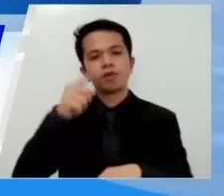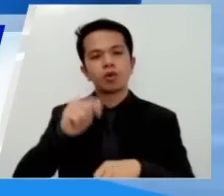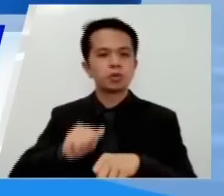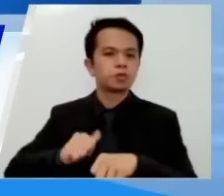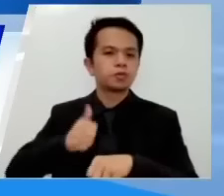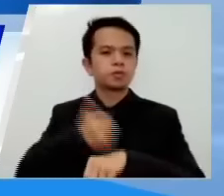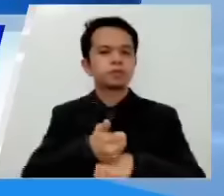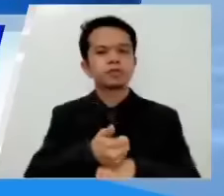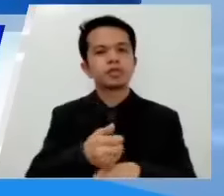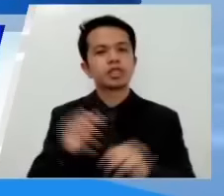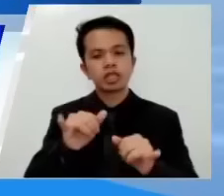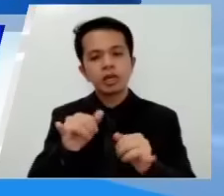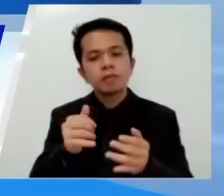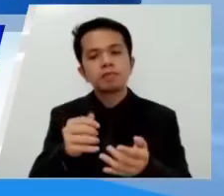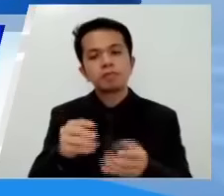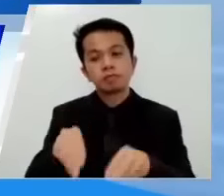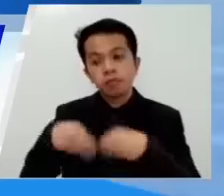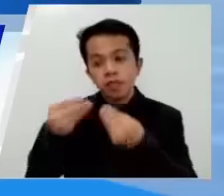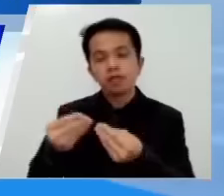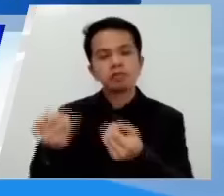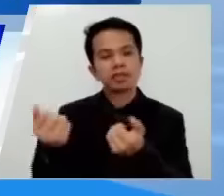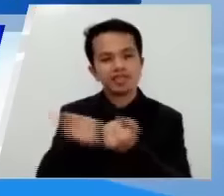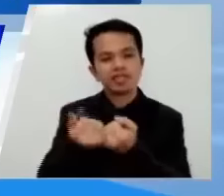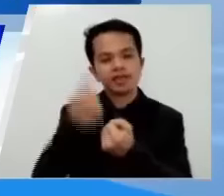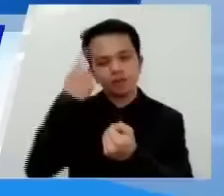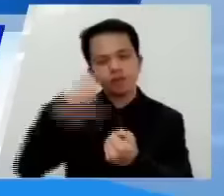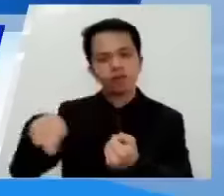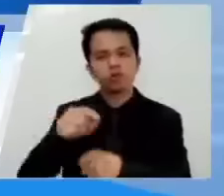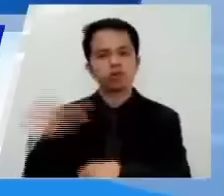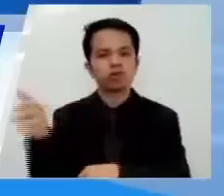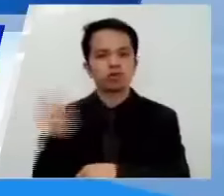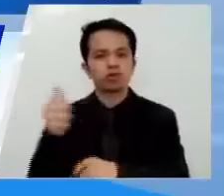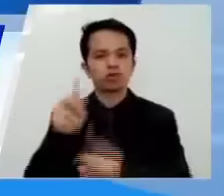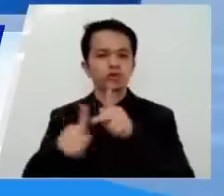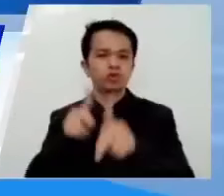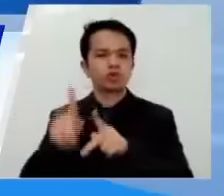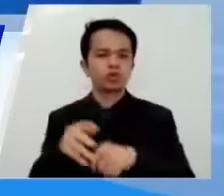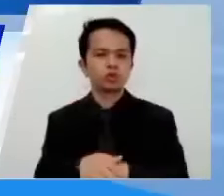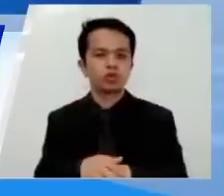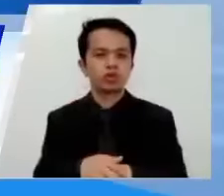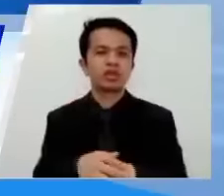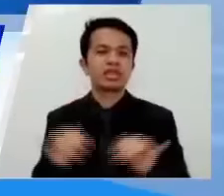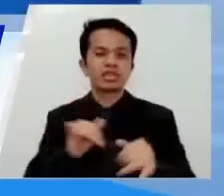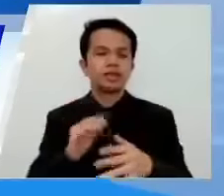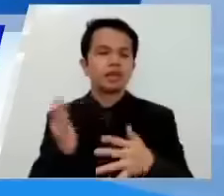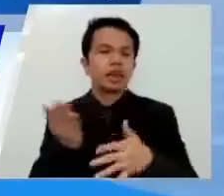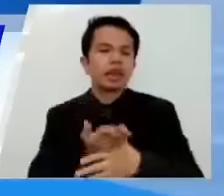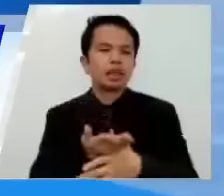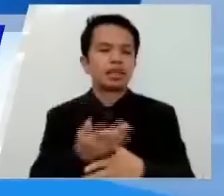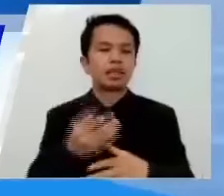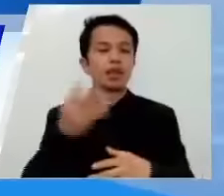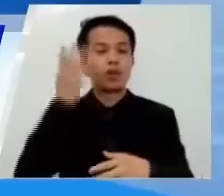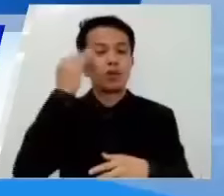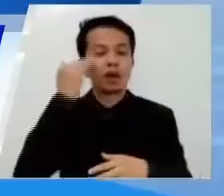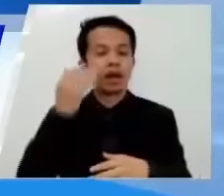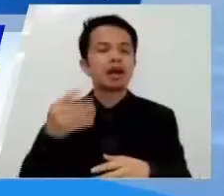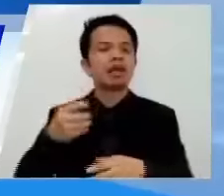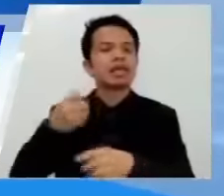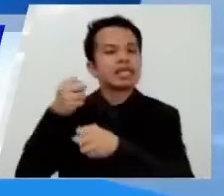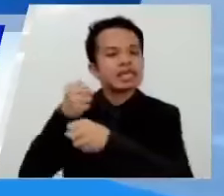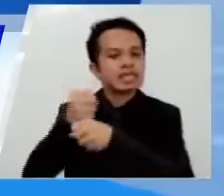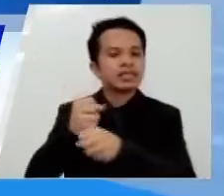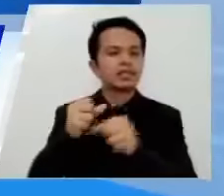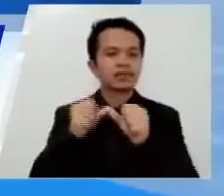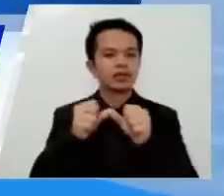to address the transport issues, no? Kahapon, nakasagabal sa trapiko ang protesta sa Commonwealth Avenue, pati sa bahagi